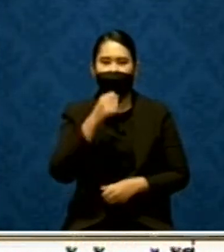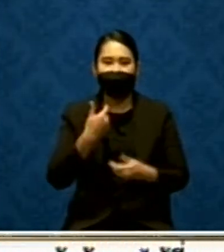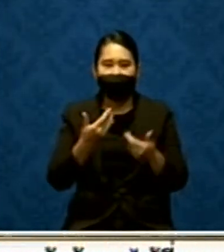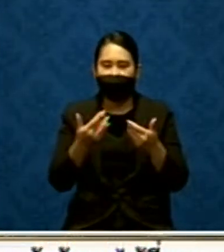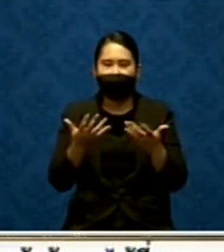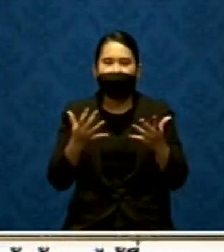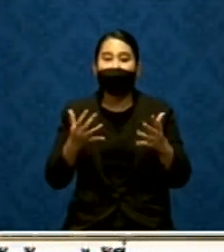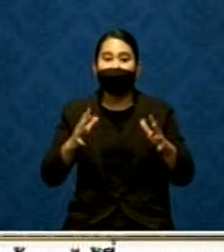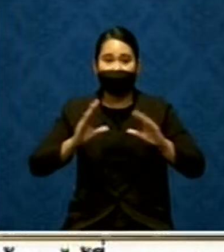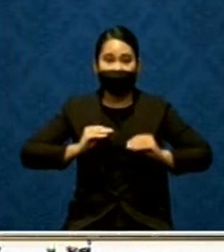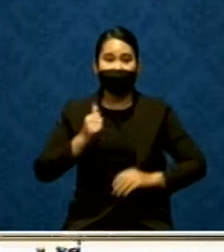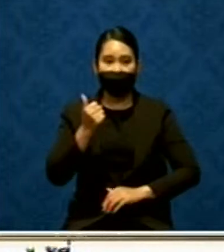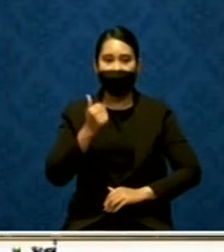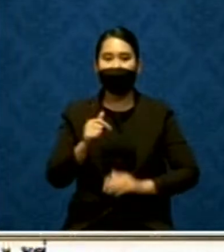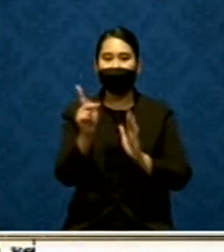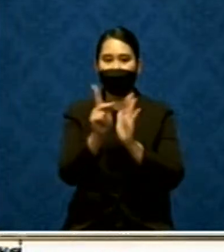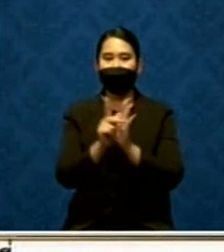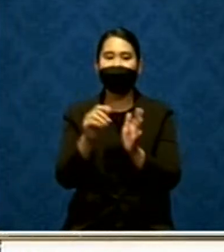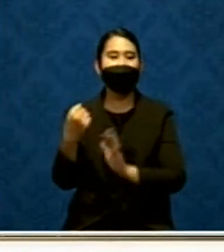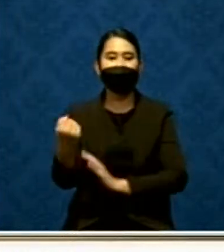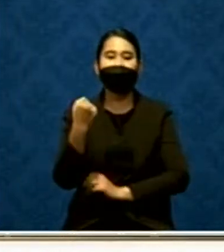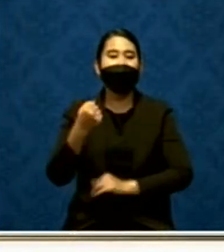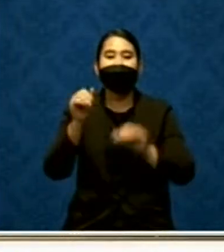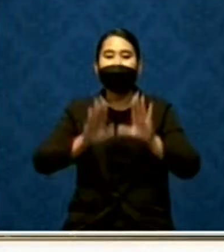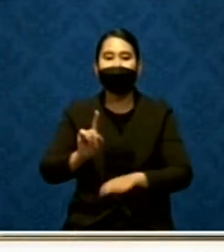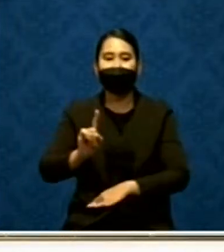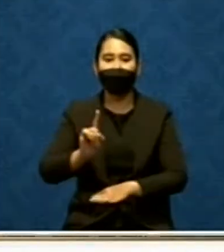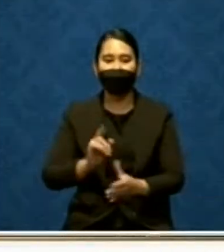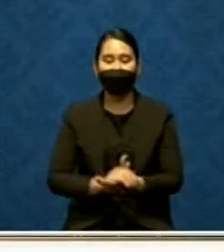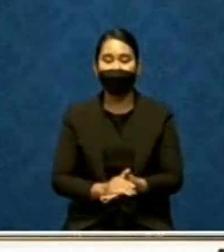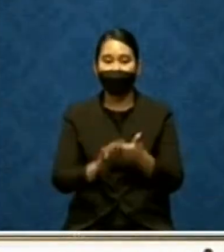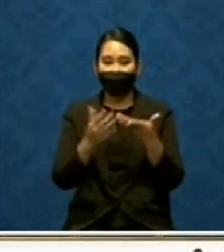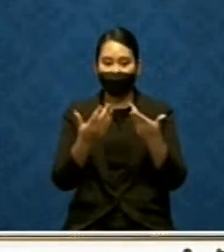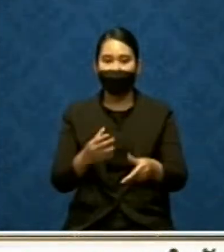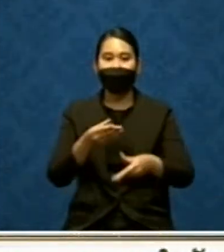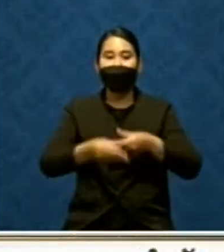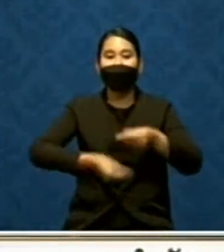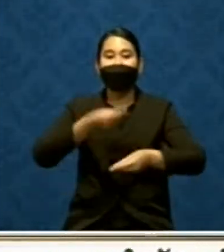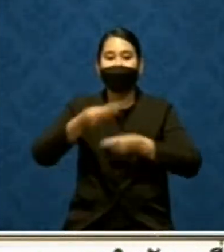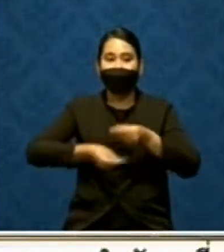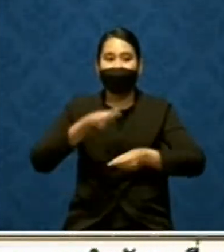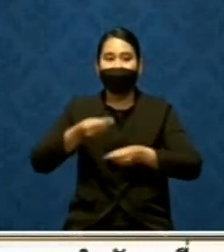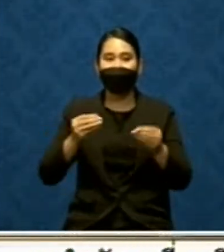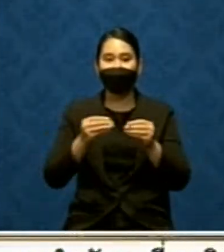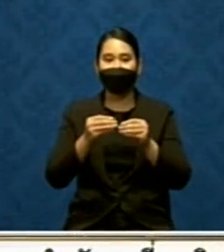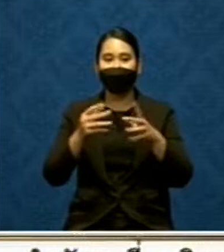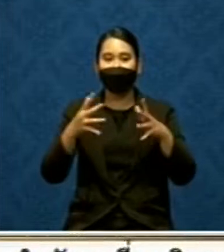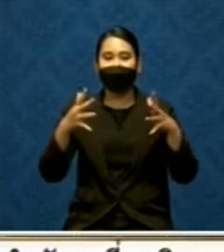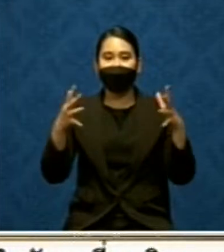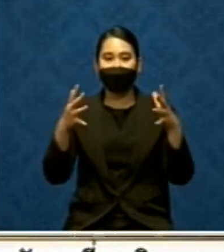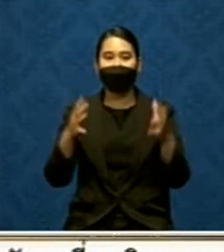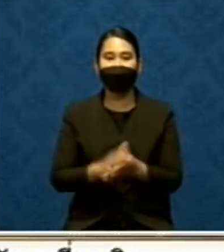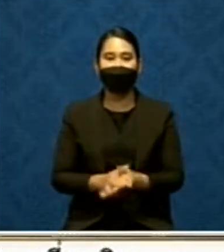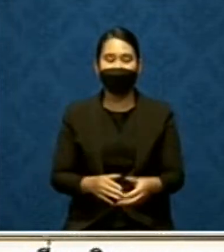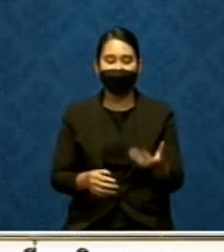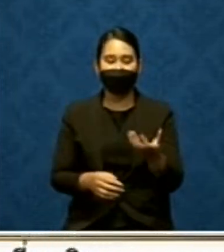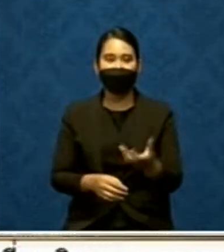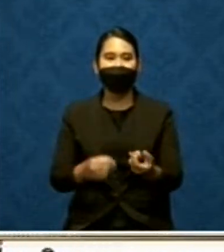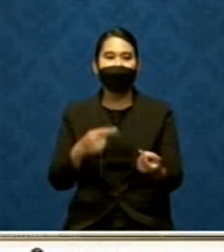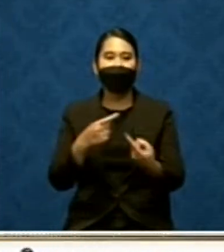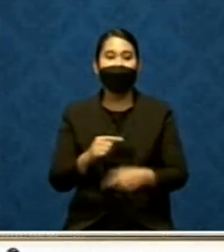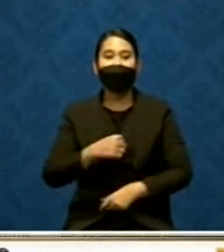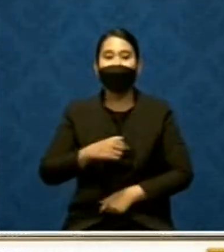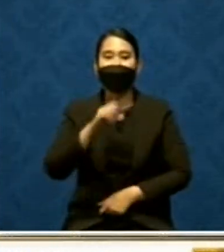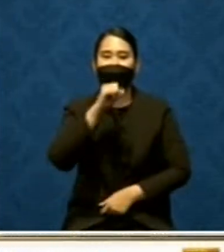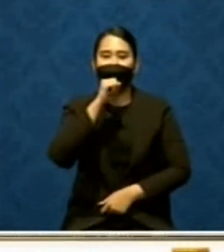มครับกฎหมายเขียนบังคับแบบไหนครับแล้วถ้าเกิดไปค้าขายกันเยอะมากขึ้นทำภาชนะบรรจุโอ้โหดูดแล้วมี